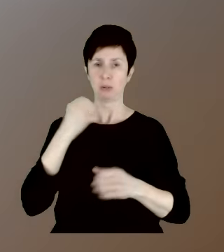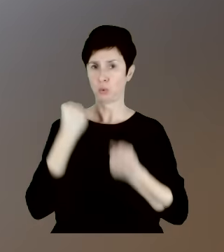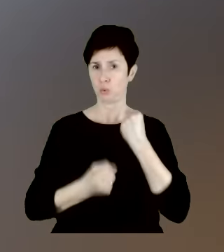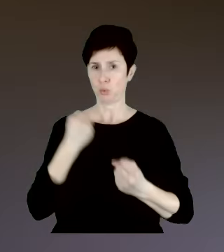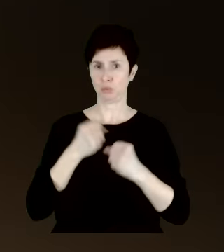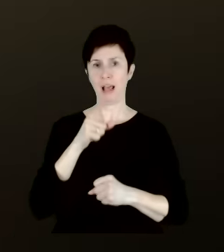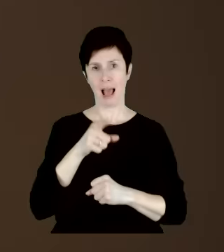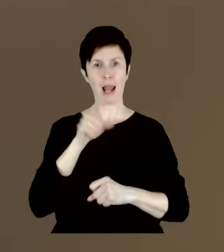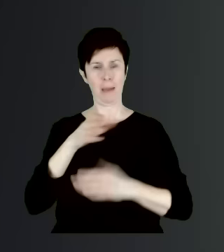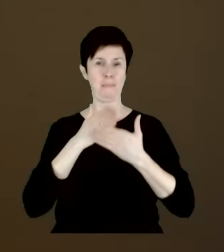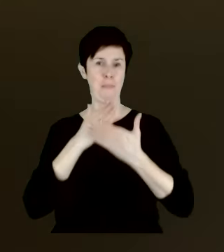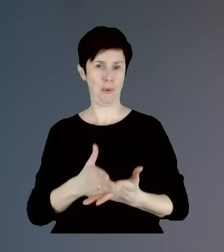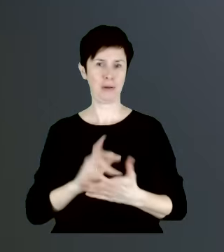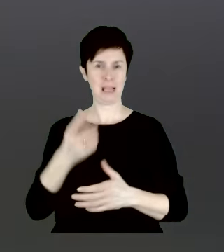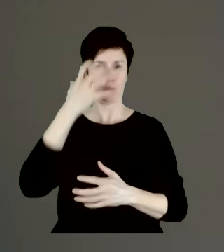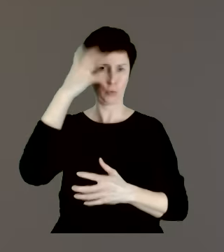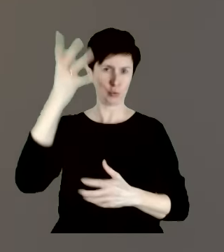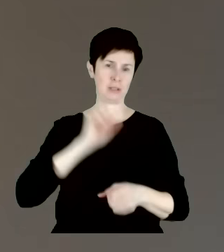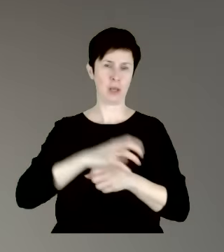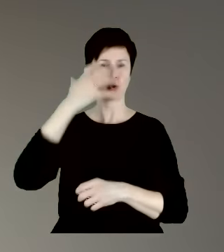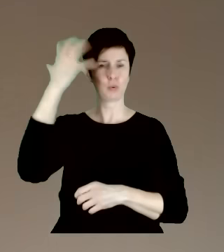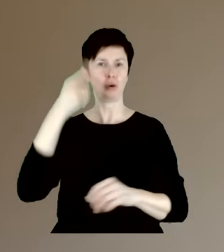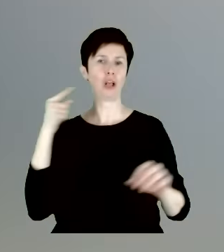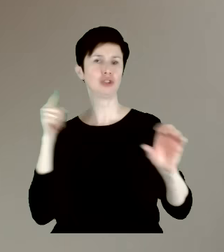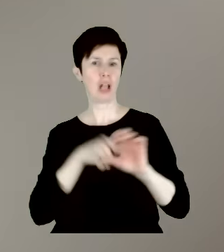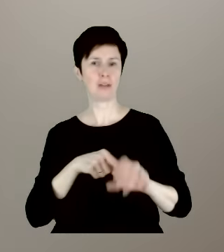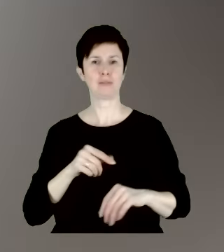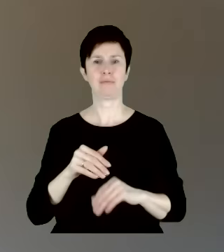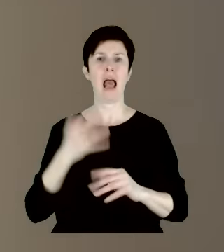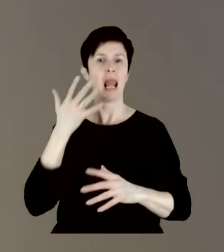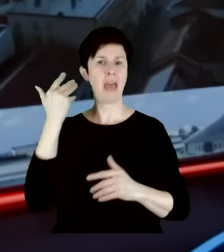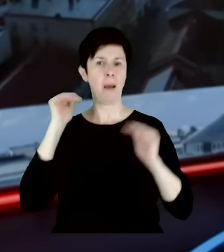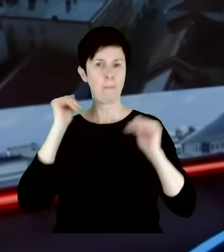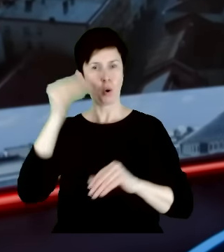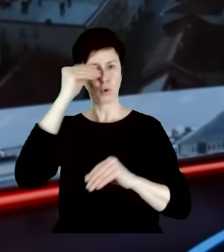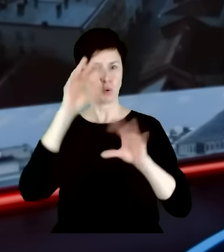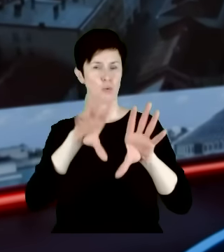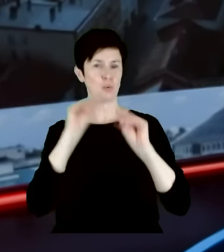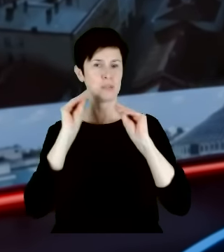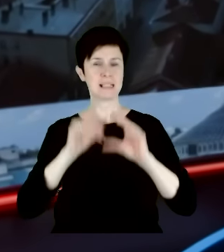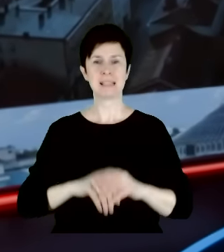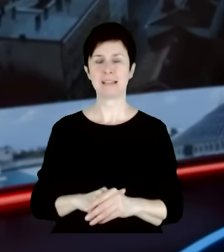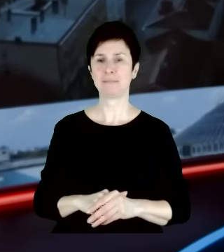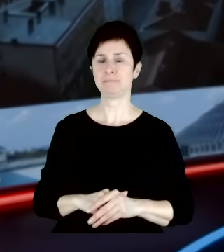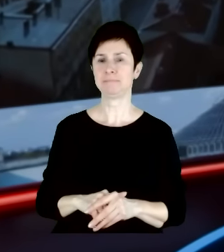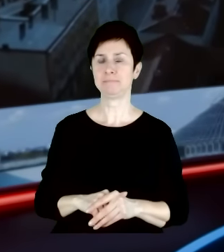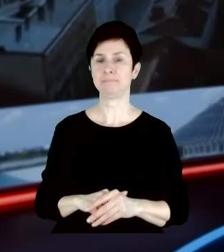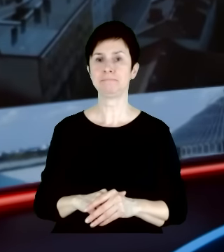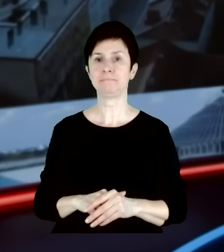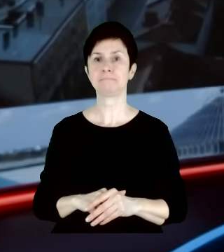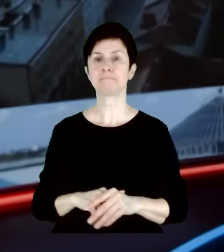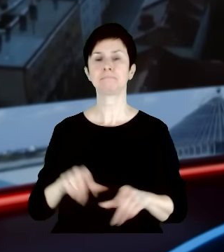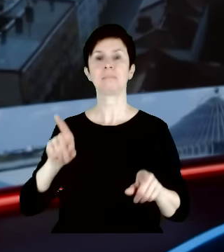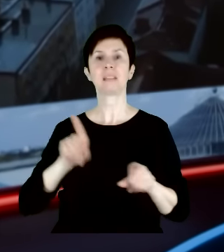Jaro daje sobie radę. Jak to król, jest królem strzelców i nawet Lewandowski może się od niego uczyć. Lwią część Ekspresu Republiki wypełnią